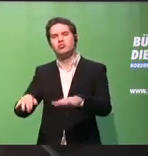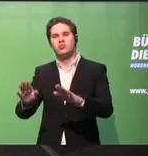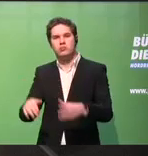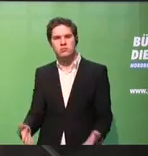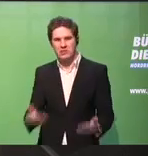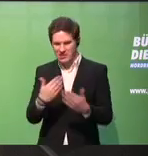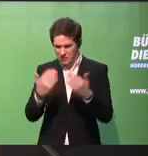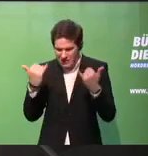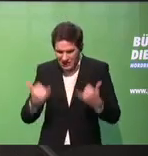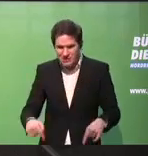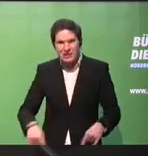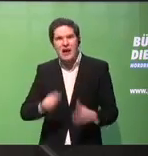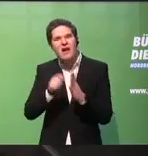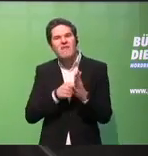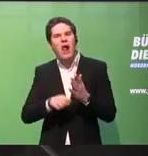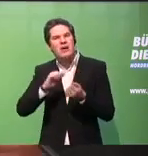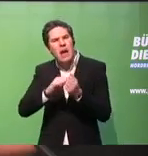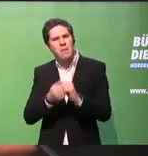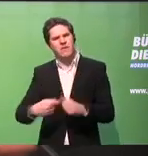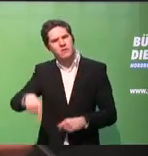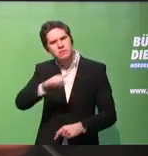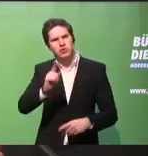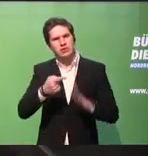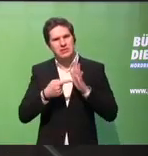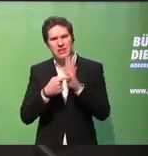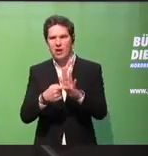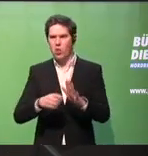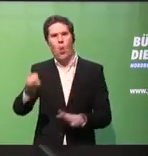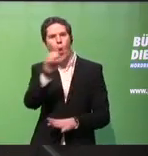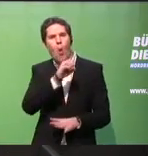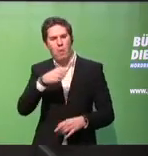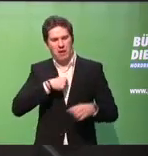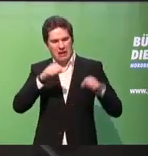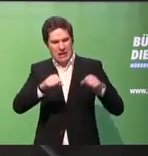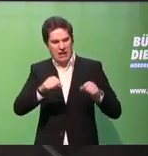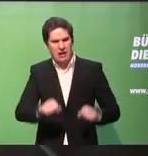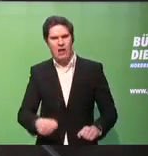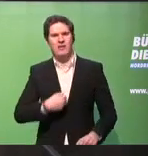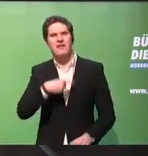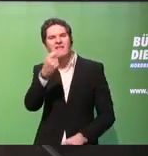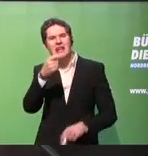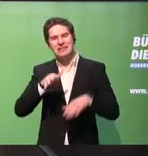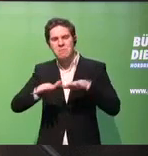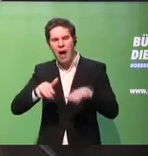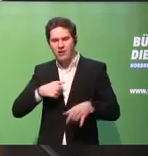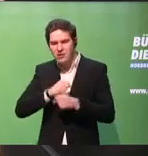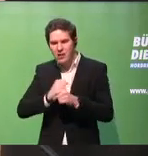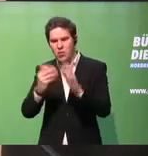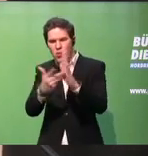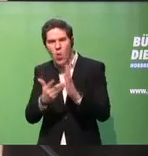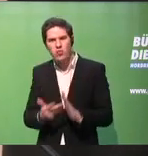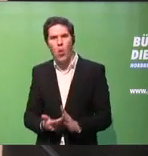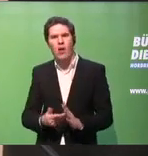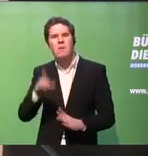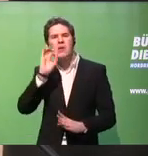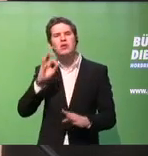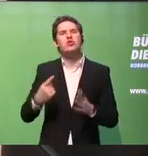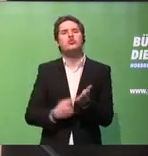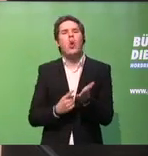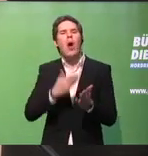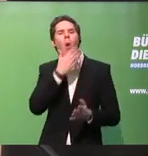Wahlkampf zeigen, mit der Arbeit, die wir europaweit machen können, zur Kontrolle der Finanzmärkte, zur Schließung der Steueroasen,